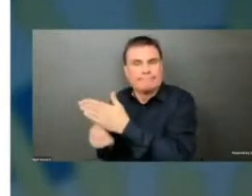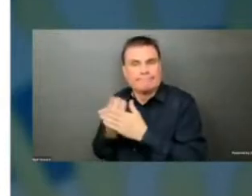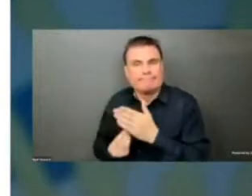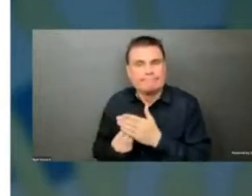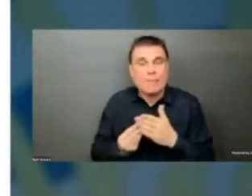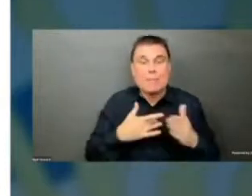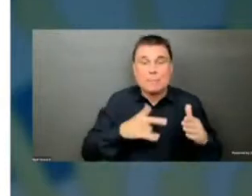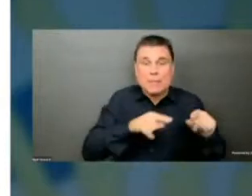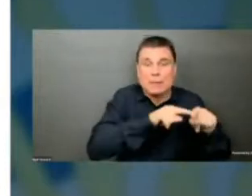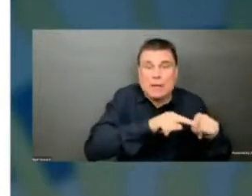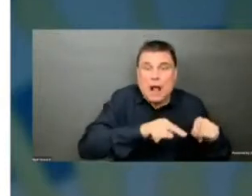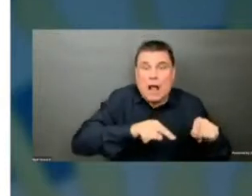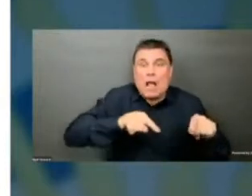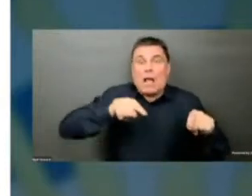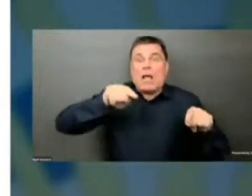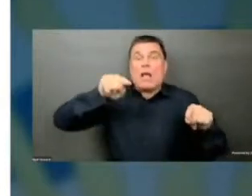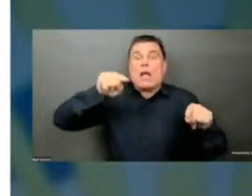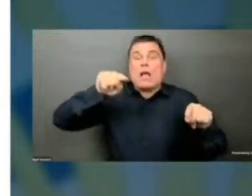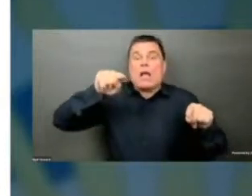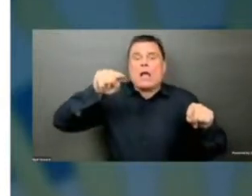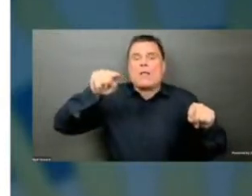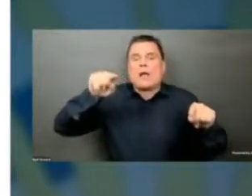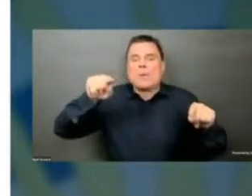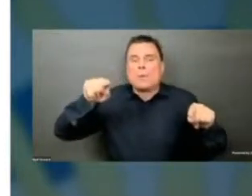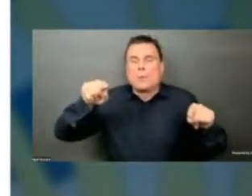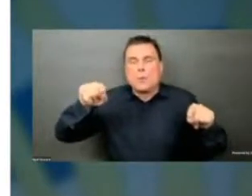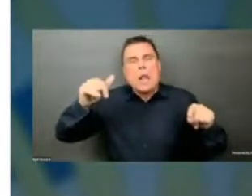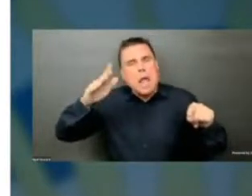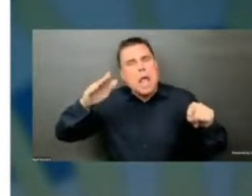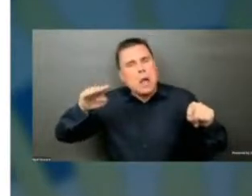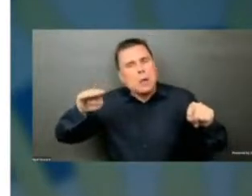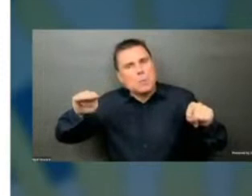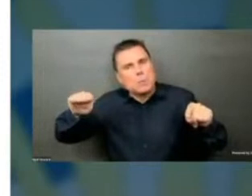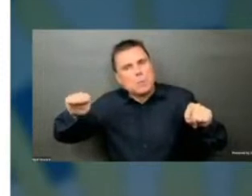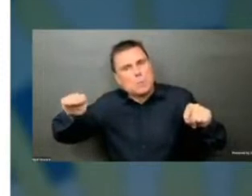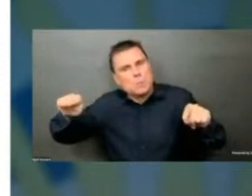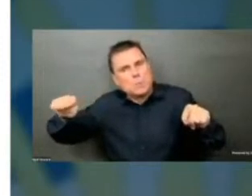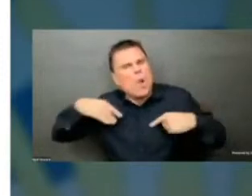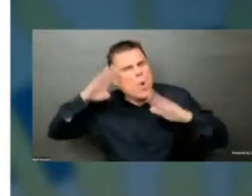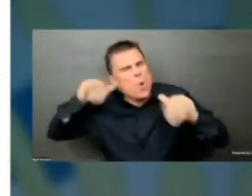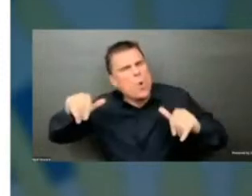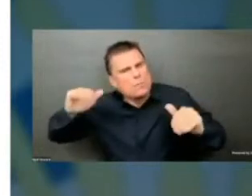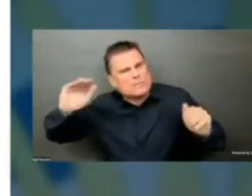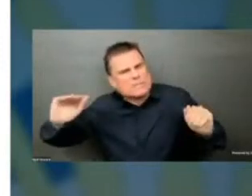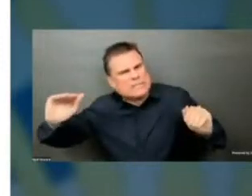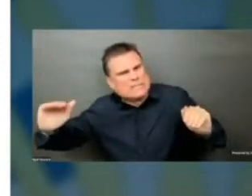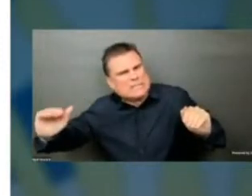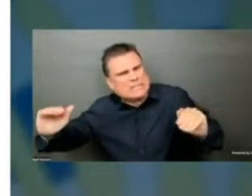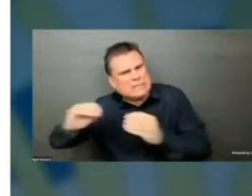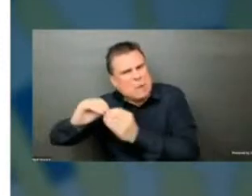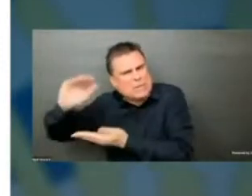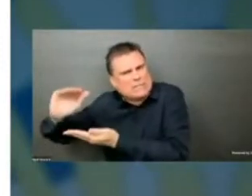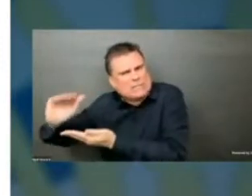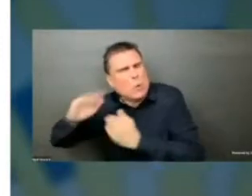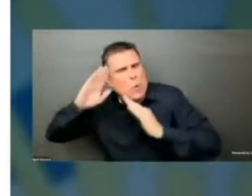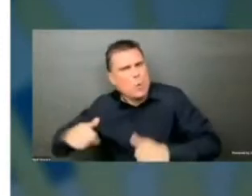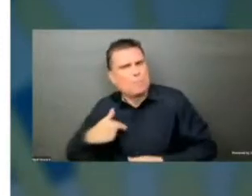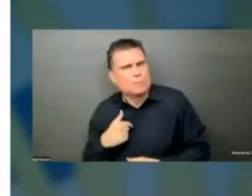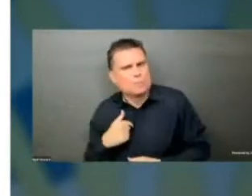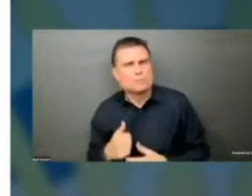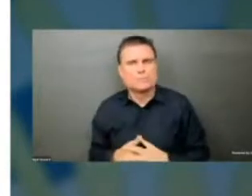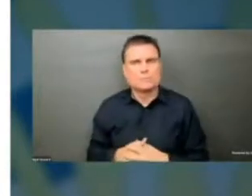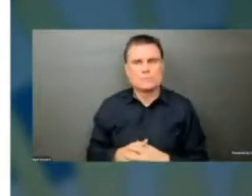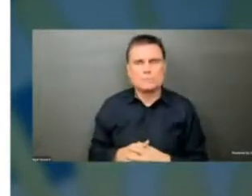新增 leveling 呢 off, 还会有 and 点滞后 we hope 那么但是 a 现在看来 steady 都是在下 decrease. 降 again, looking at both